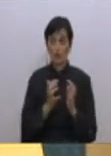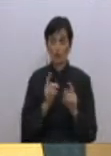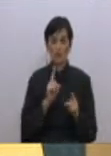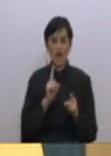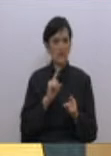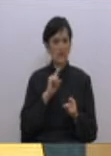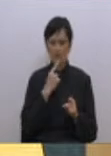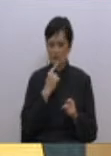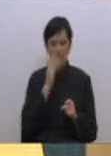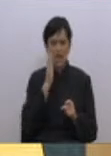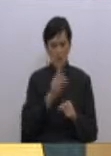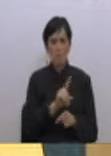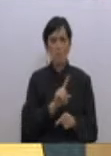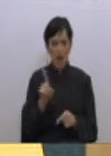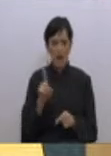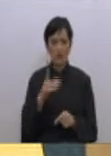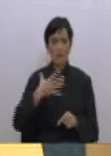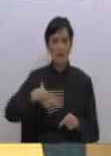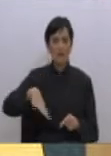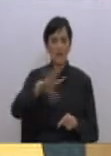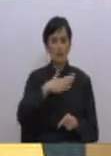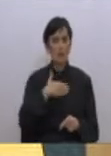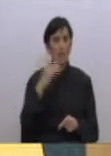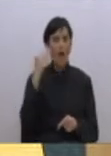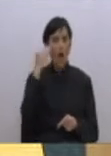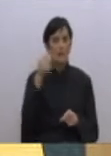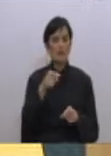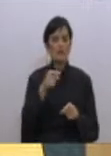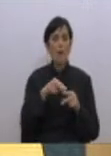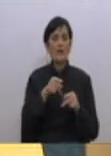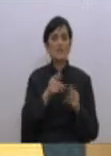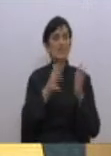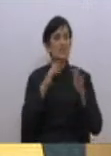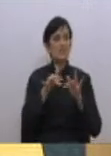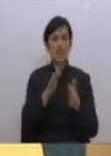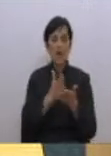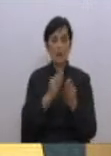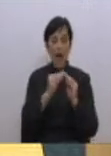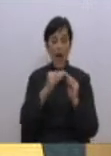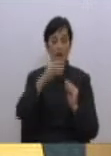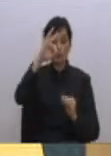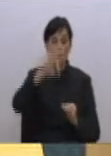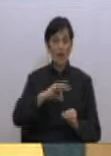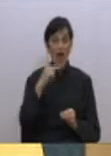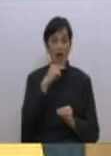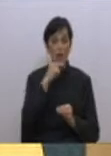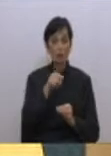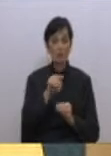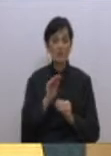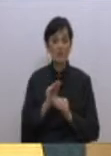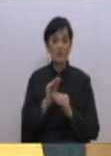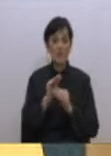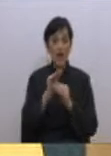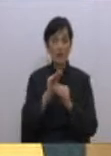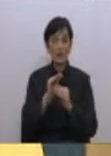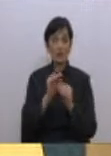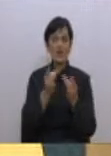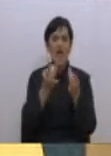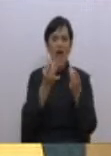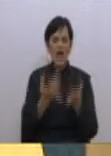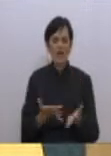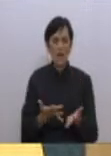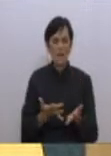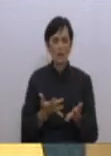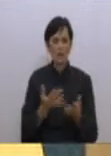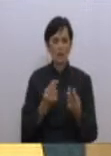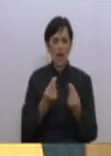ძალიან ძნელი იქნება, მაგრამ ქვეყნისთვის შემიარს და მას უფრო დიდი საქმე არ არის, 10%-იან ეკონომიკურ ზრდას ელემენტარული